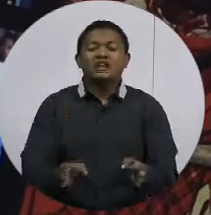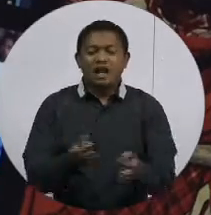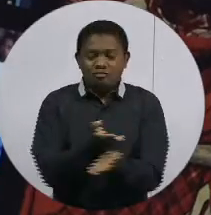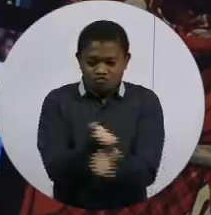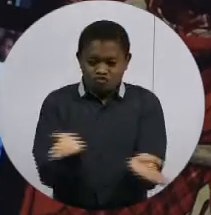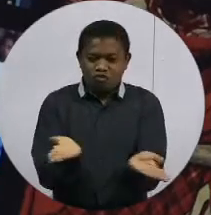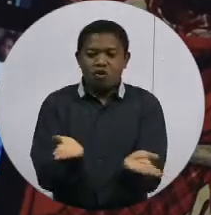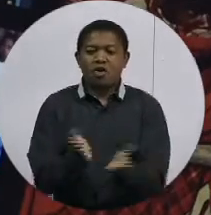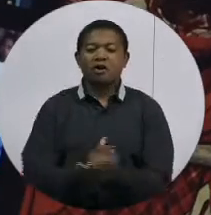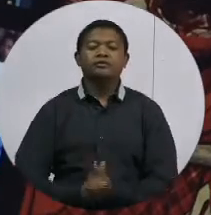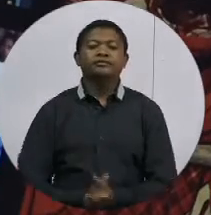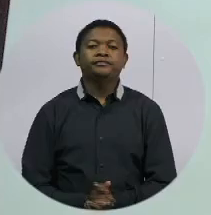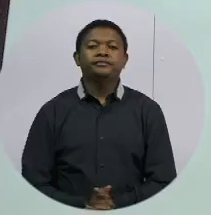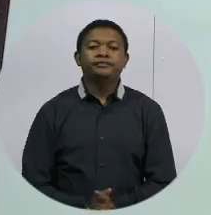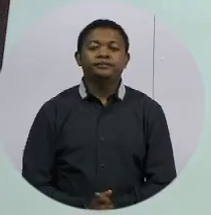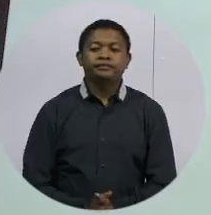izany.